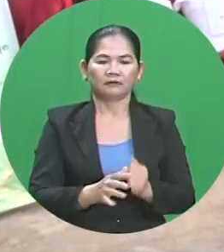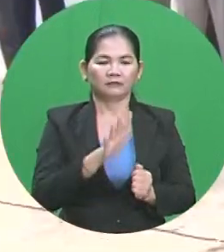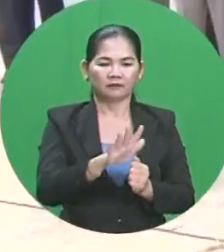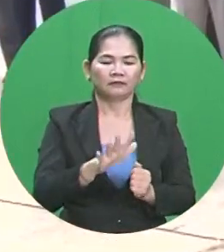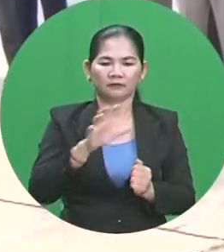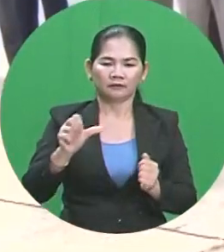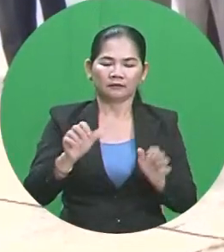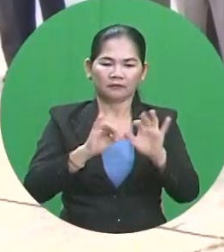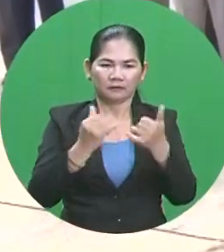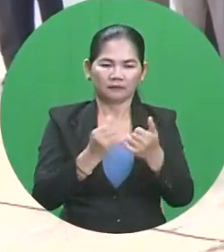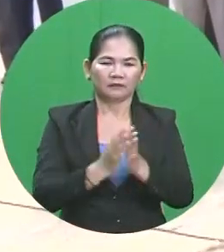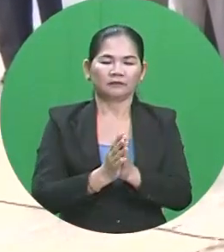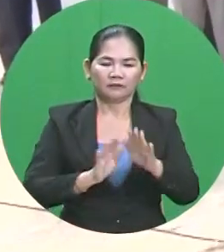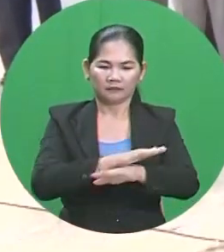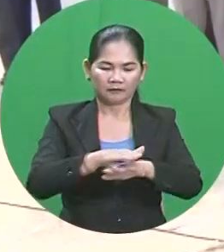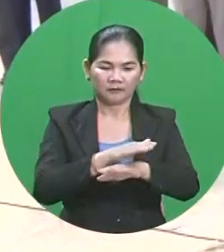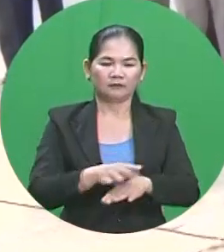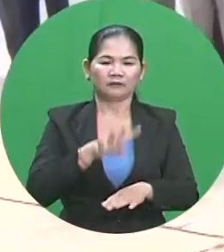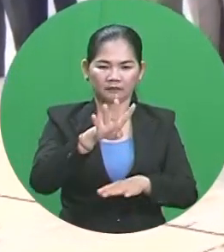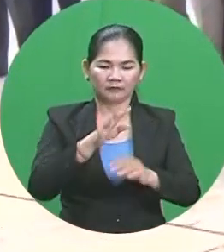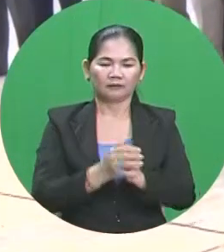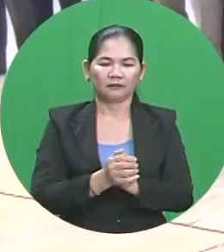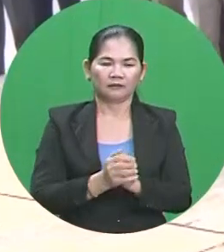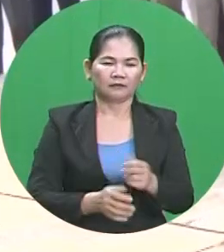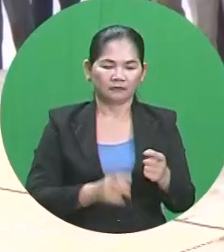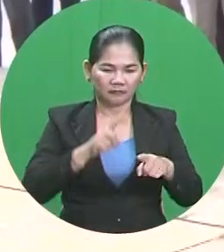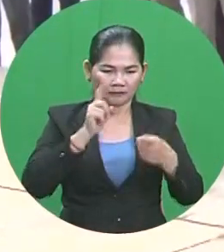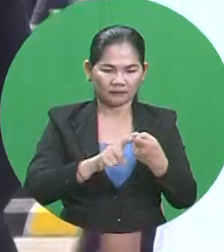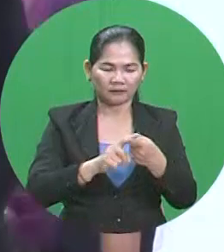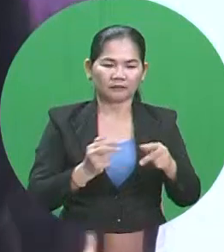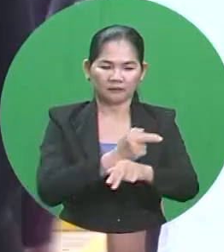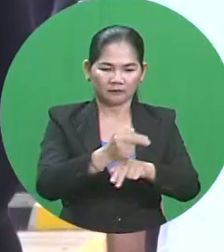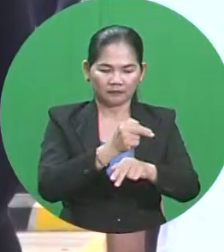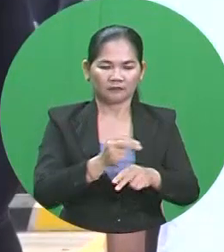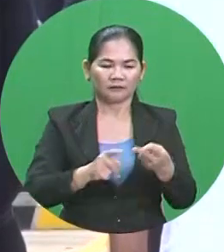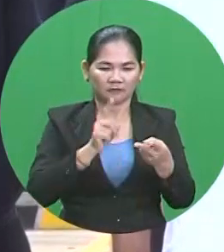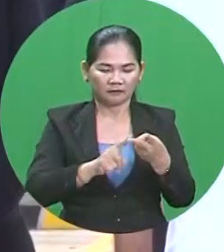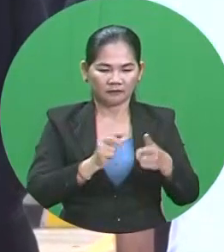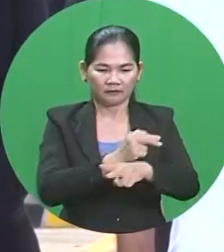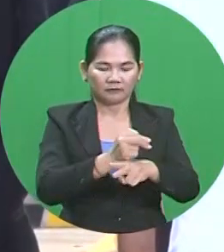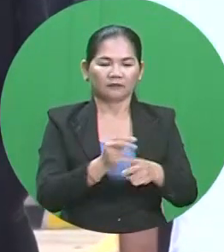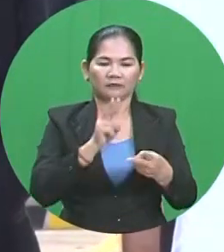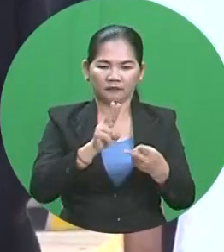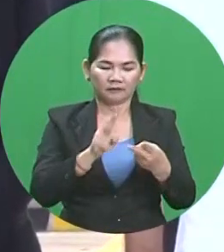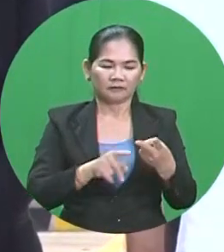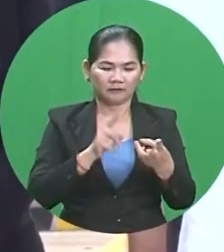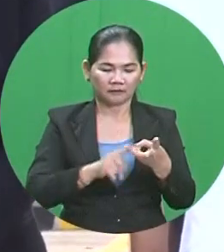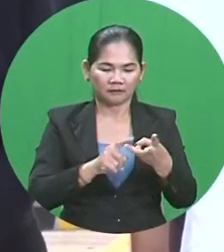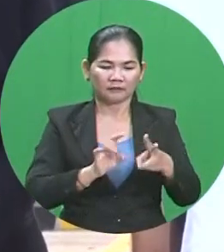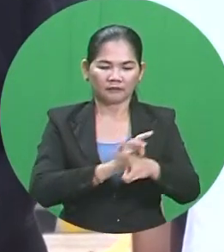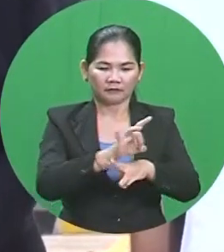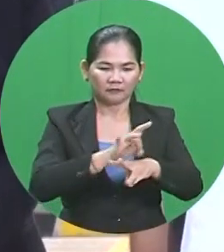500គ្រួសារមកពីសង្កាត់ចំនួន4គឺសង្កាត់ទួលសង្កែទី1សង្កាត់ទួលសង្កែទី2សង្កាត់ឫស្សី